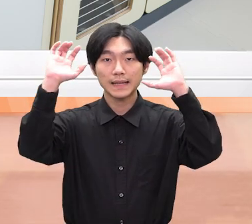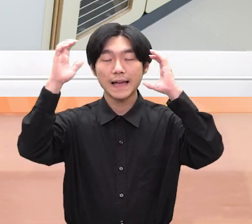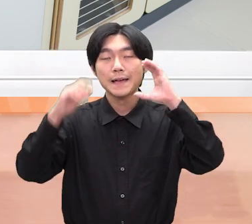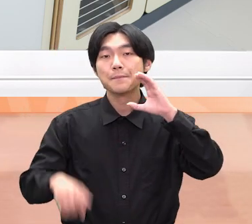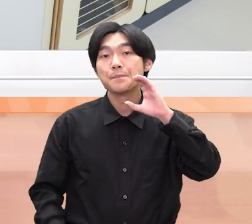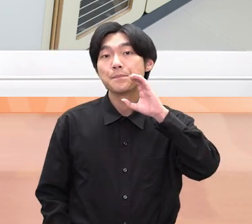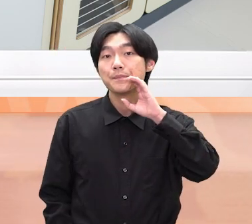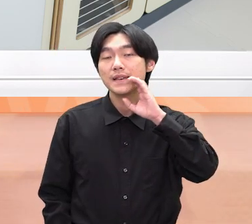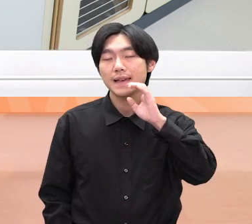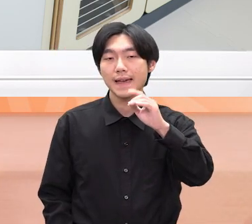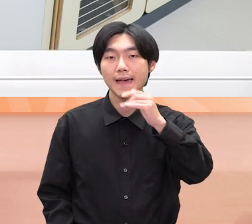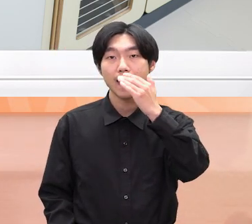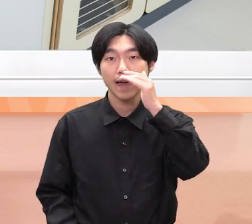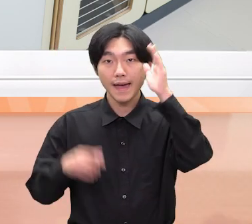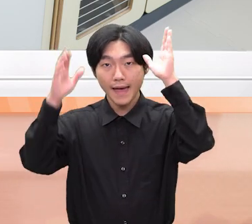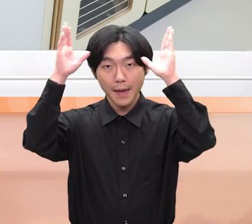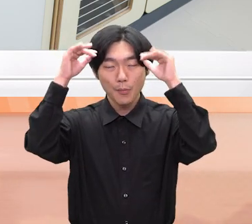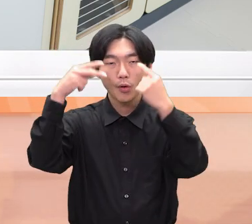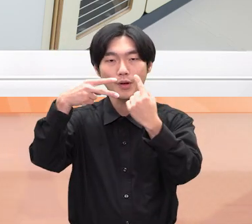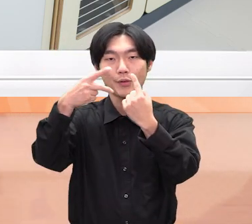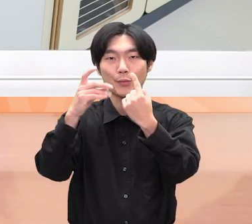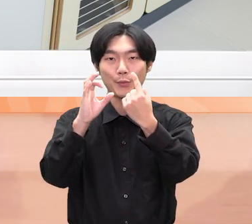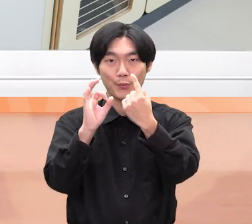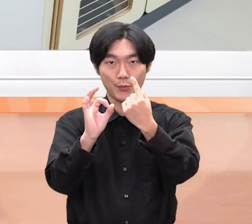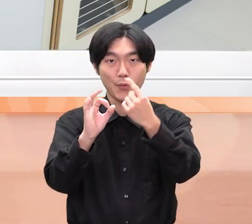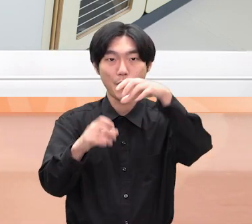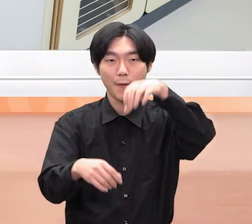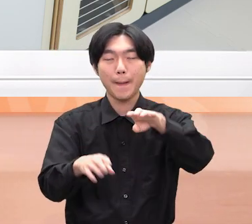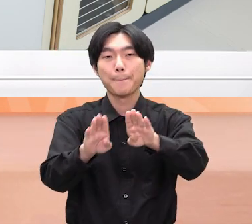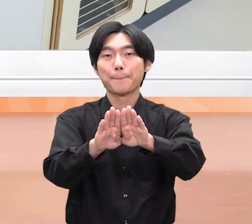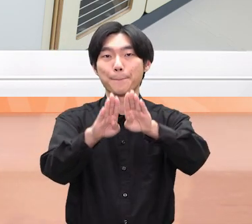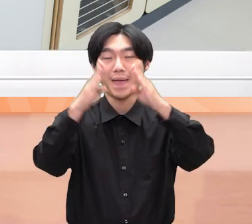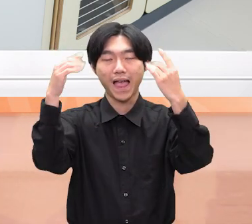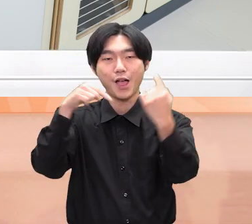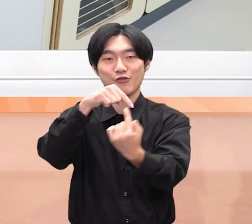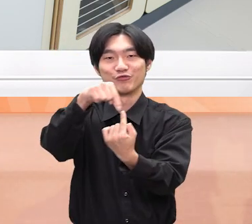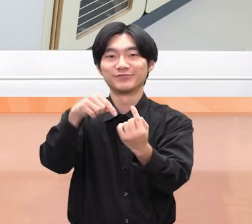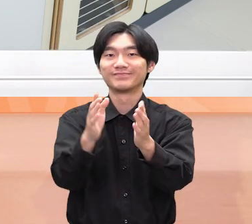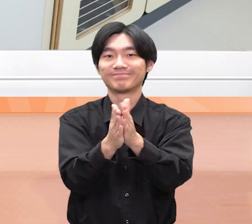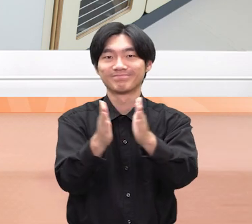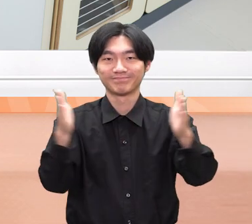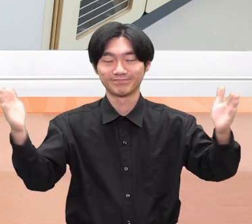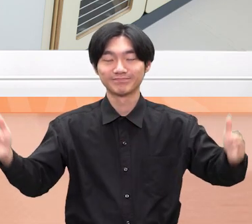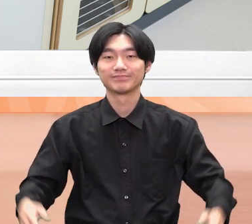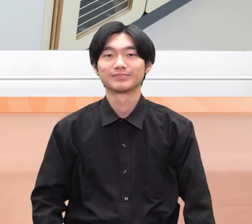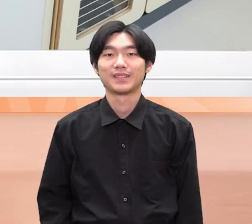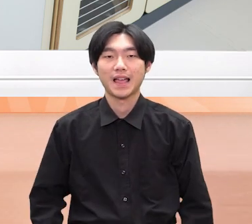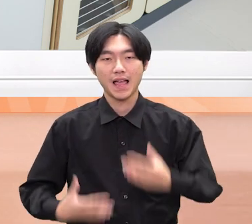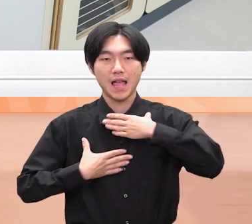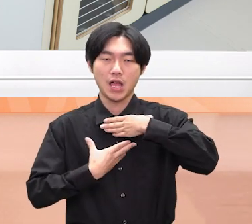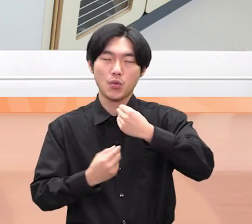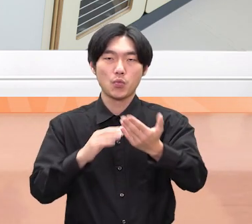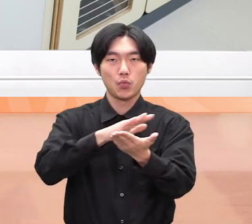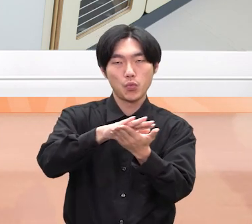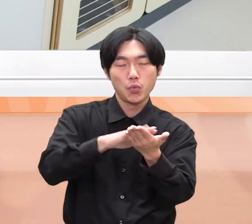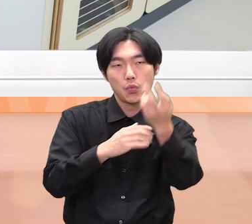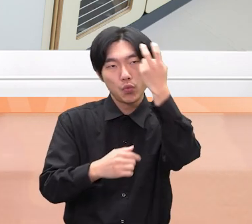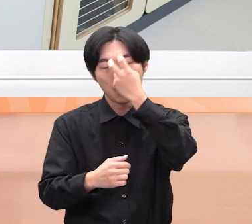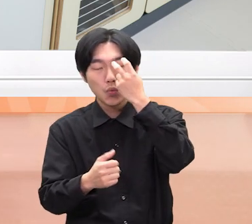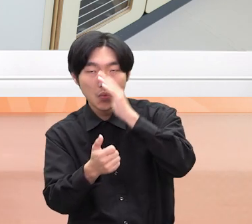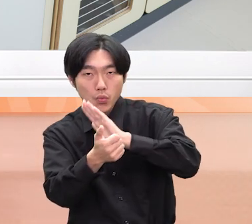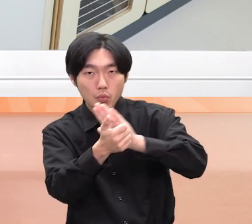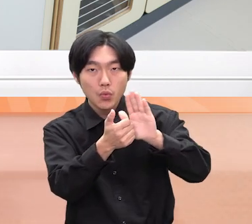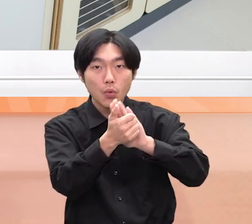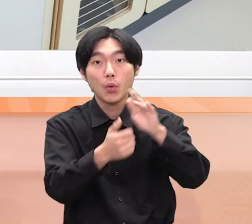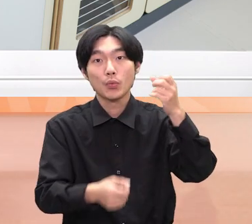서울형 키즈 카페 개봉 일동점이 개관식을 갖고 본격적인 운영에 들어갔습니다 안전한 놀이와 돌봄은